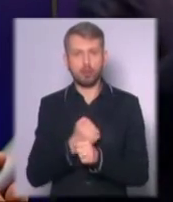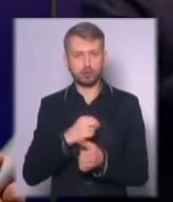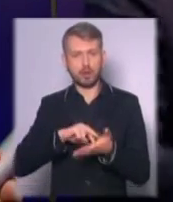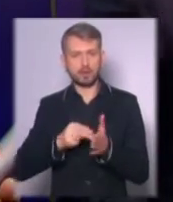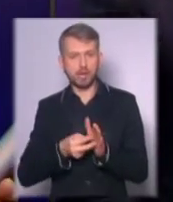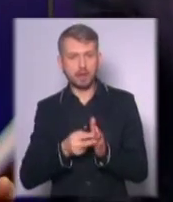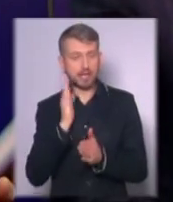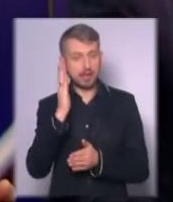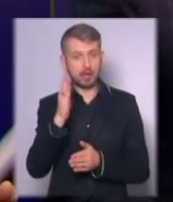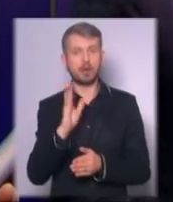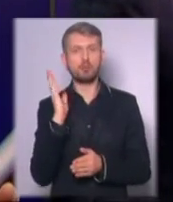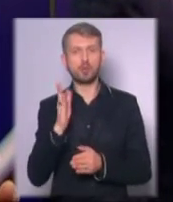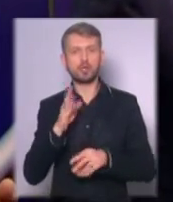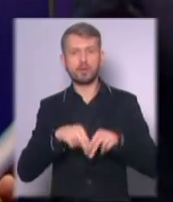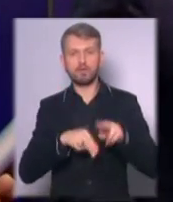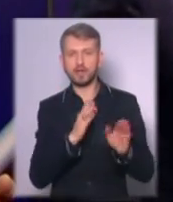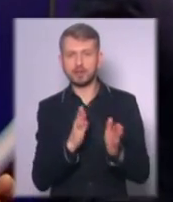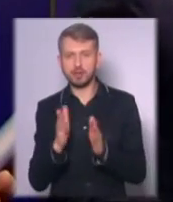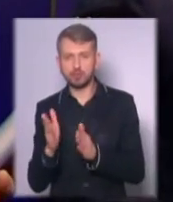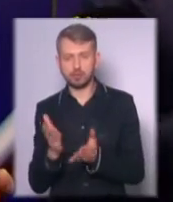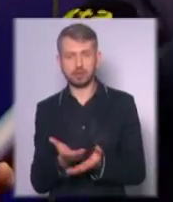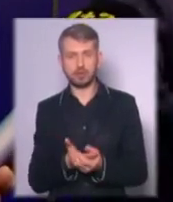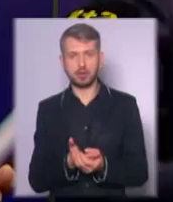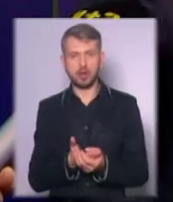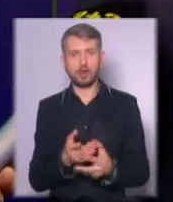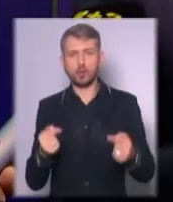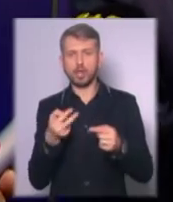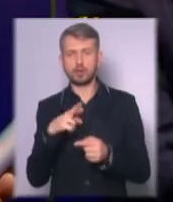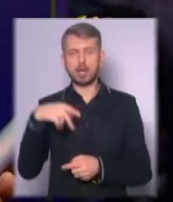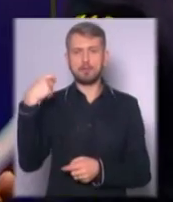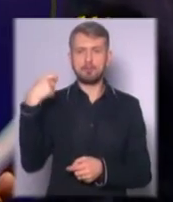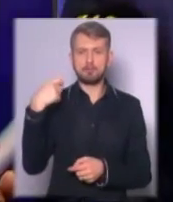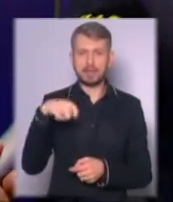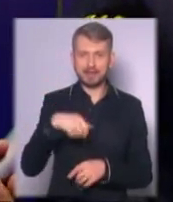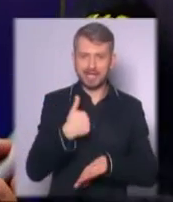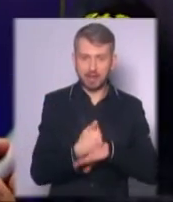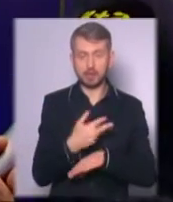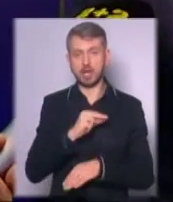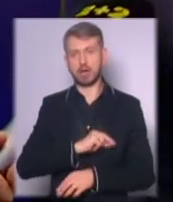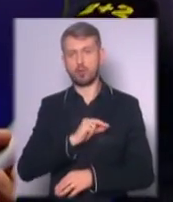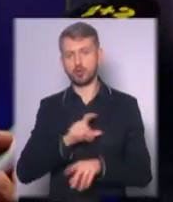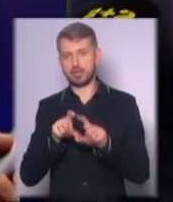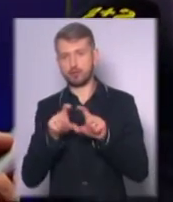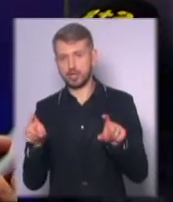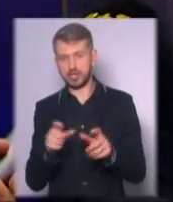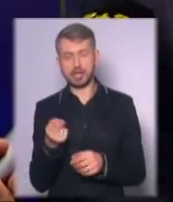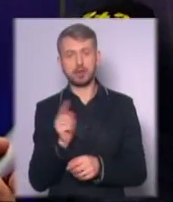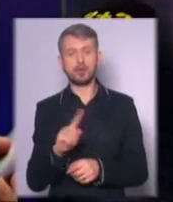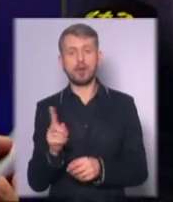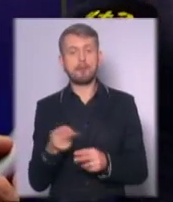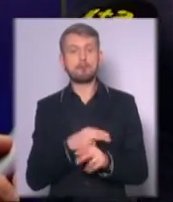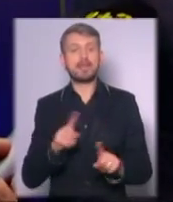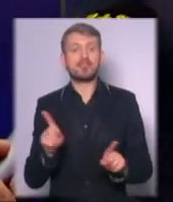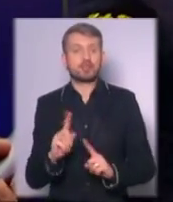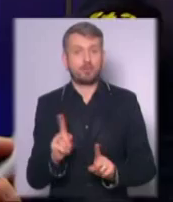то, что будут выстроены KPI конкретно для президента, для работников премьер-лиги. То есть те вещи, без которых, по большому